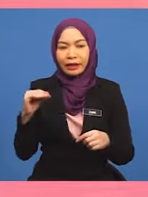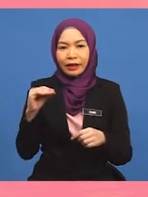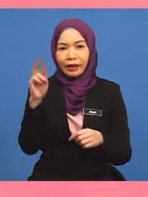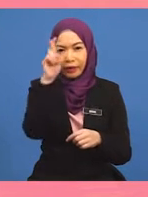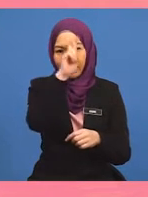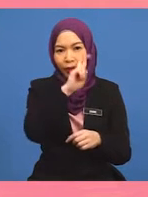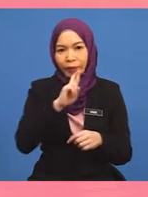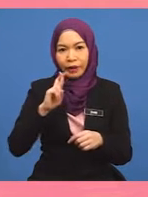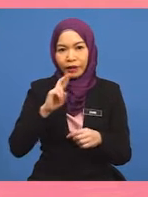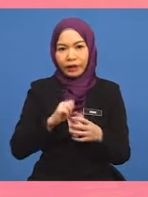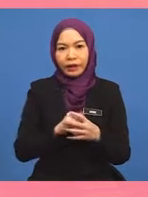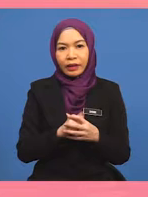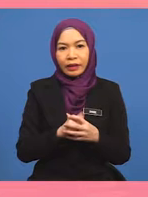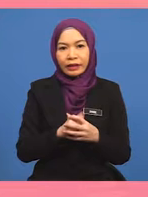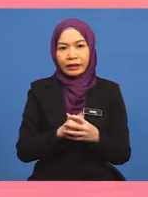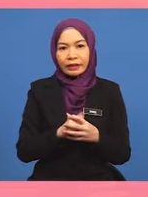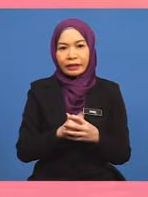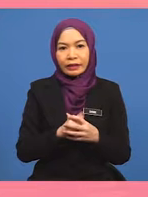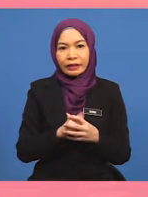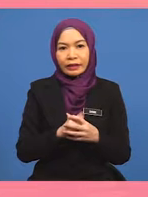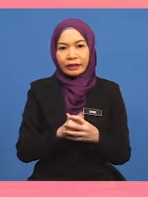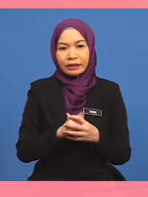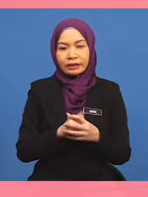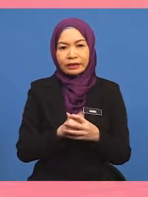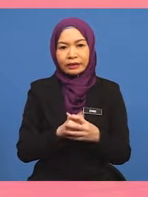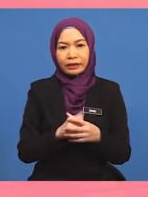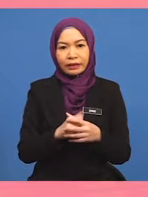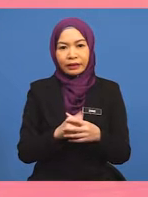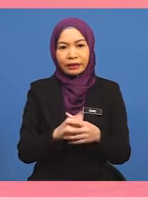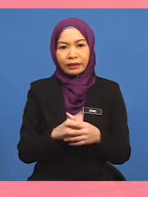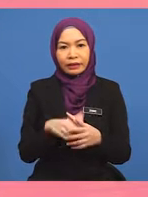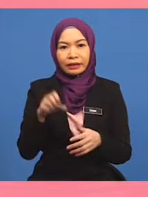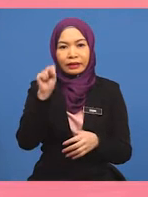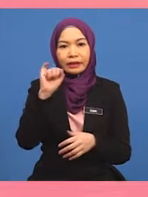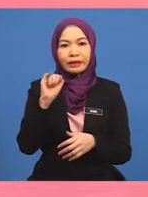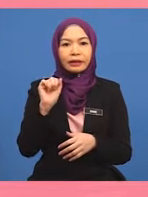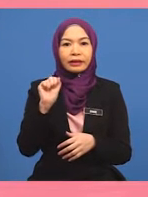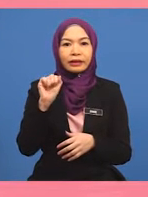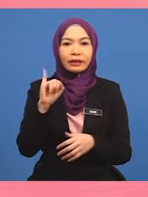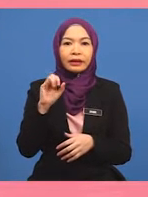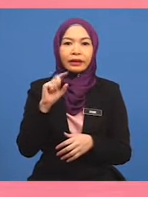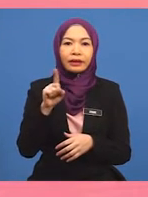rupa, saiz, tekstur, ruang,